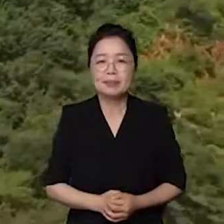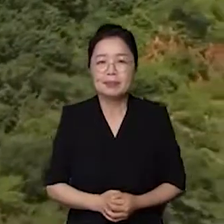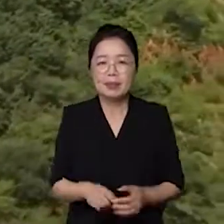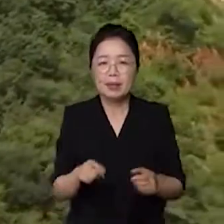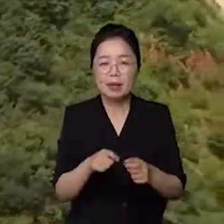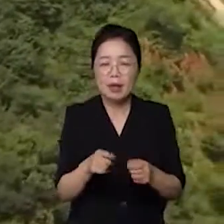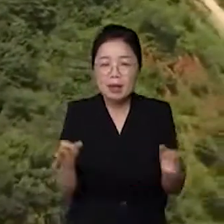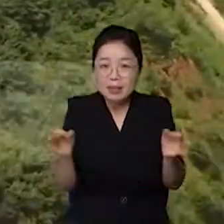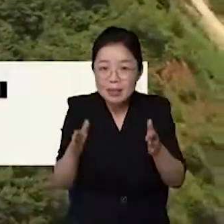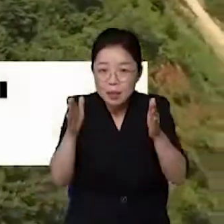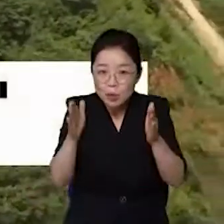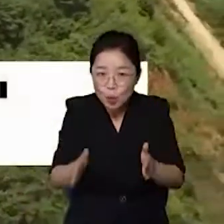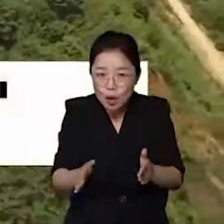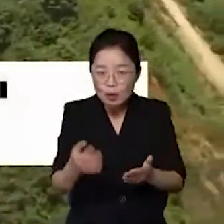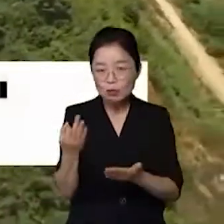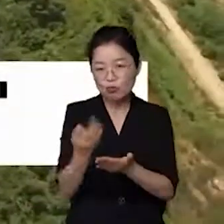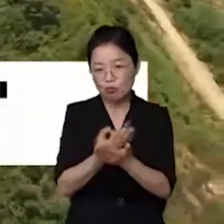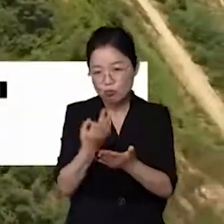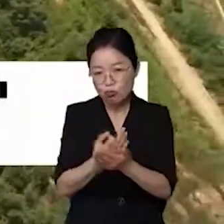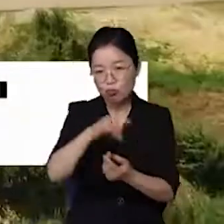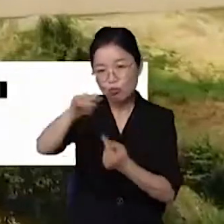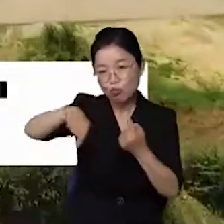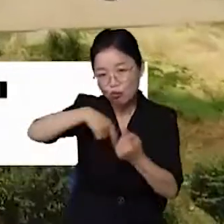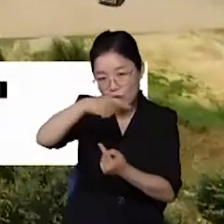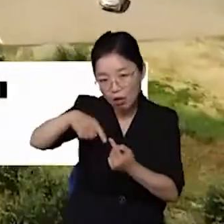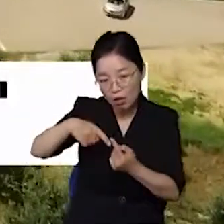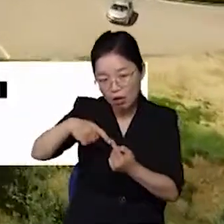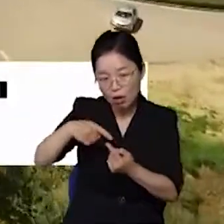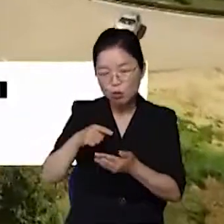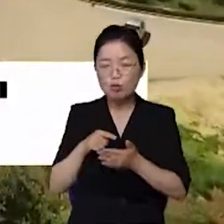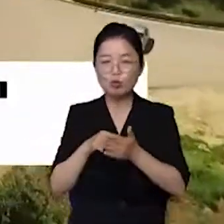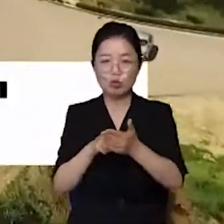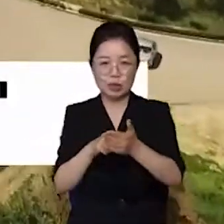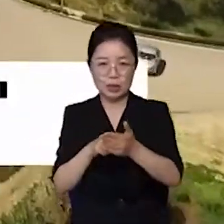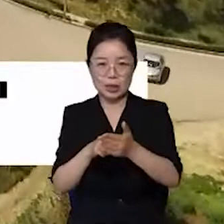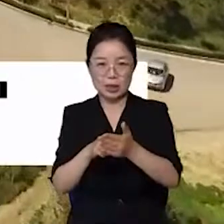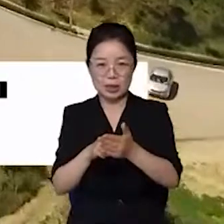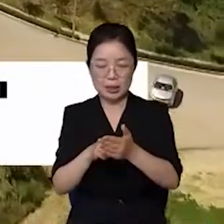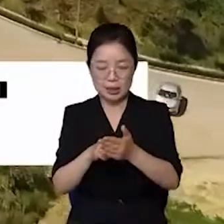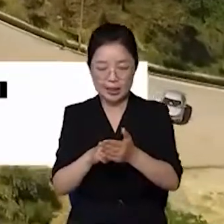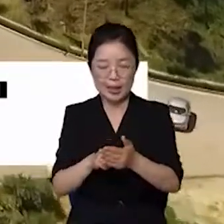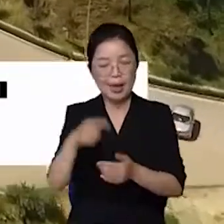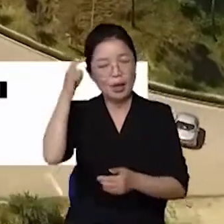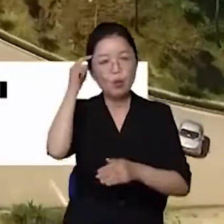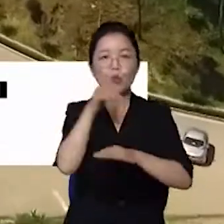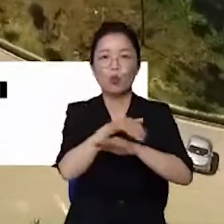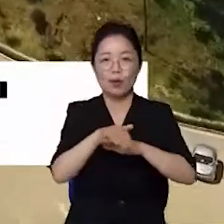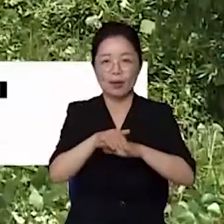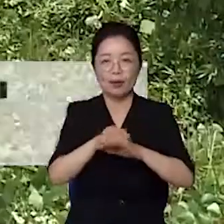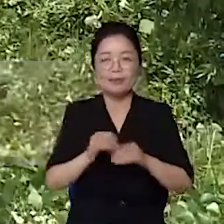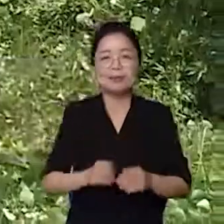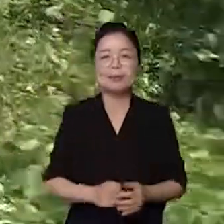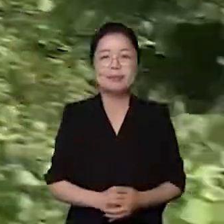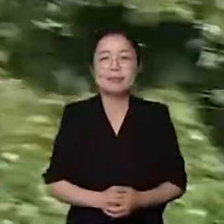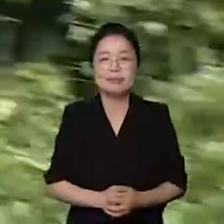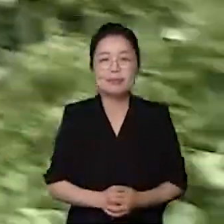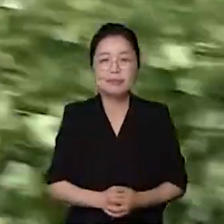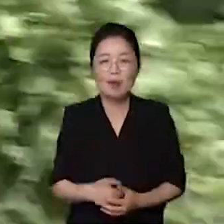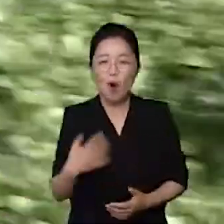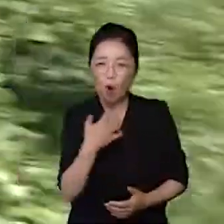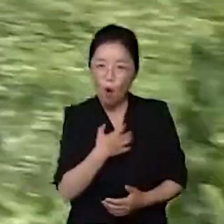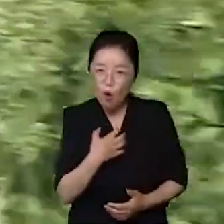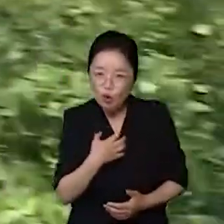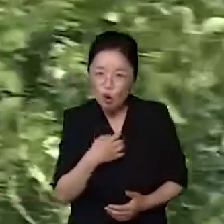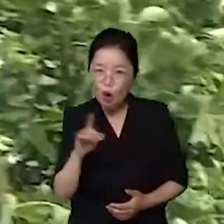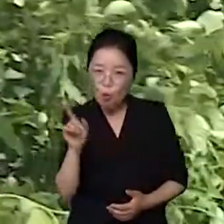장기적으로는 관광 수요에 따라 운영사 위주의 개발로 추진하겠다는 게 강기정 당선인의 계획입니다. 우려되는